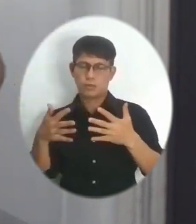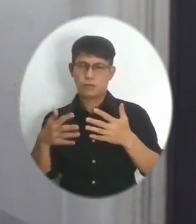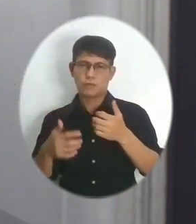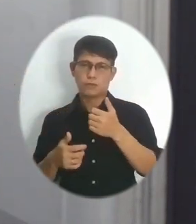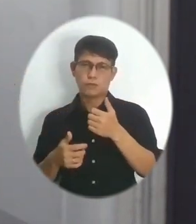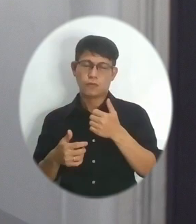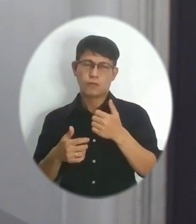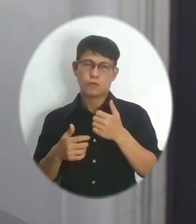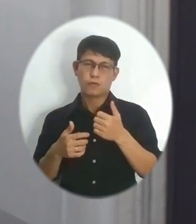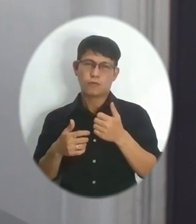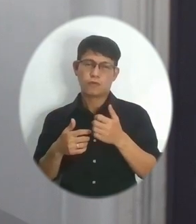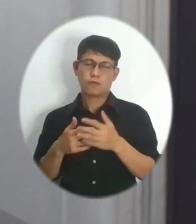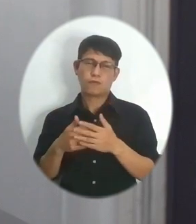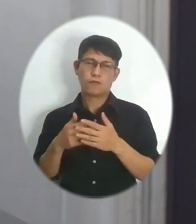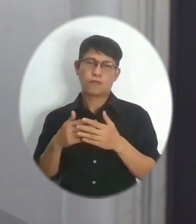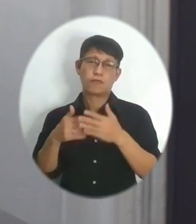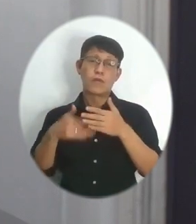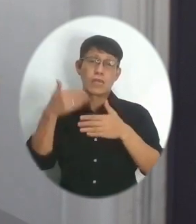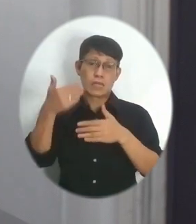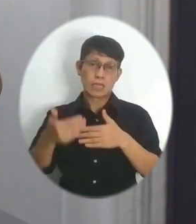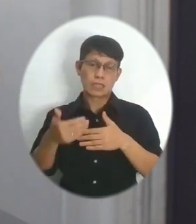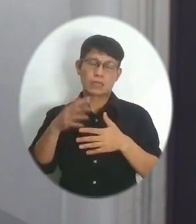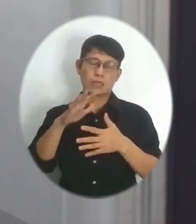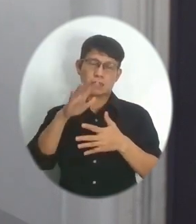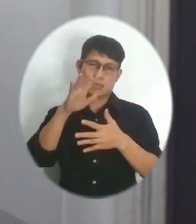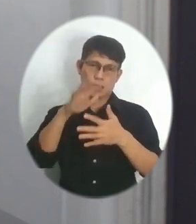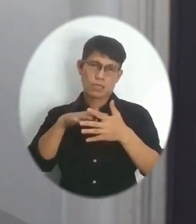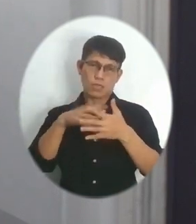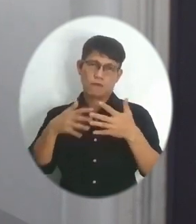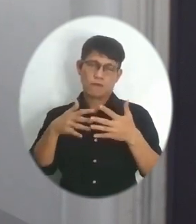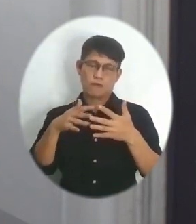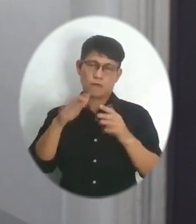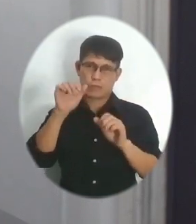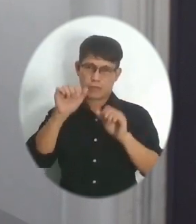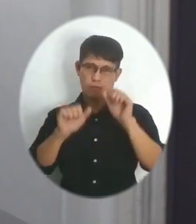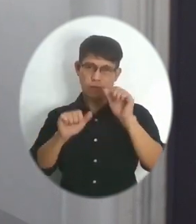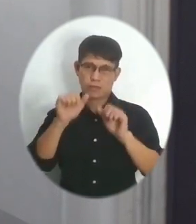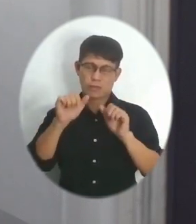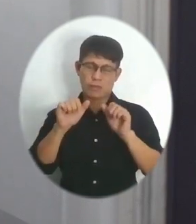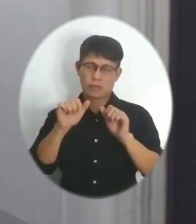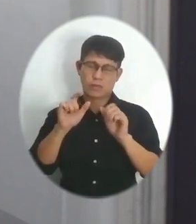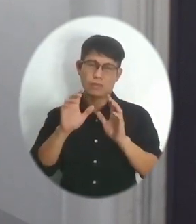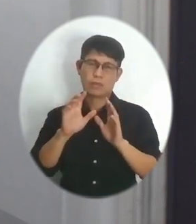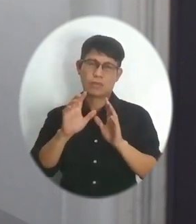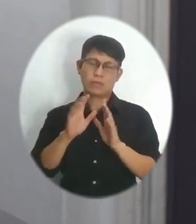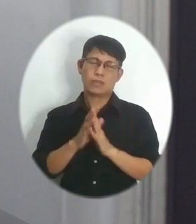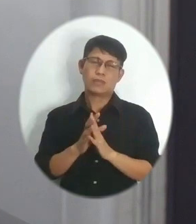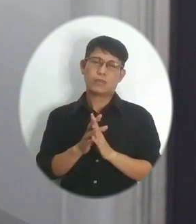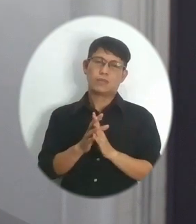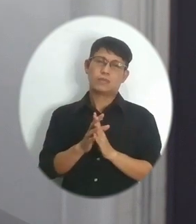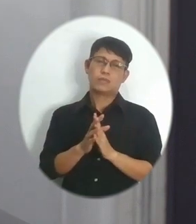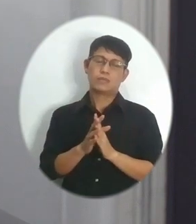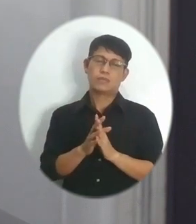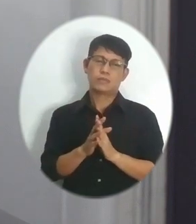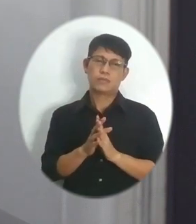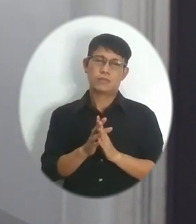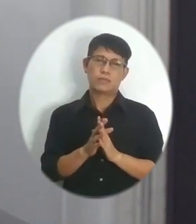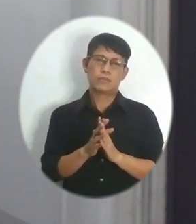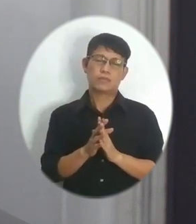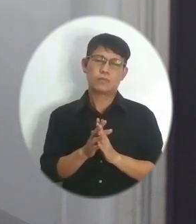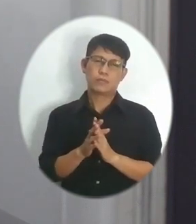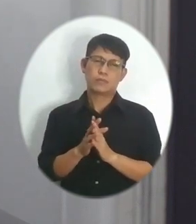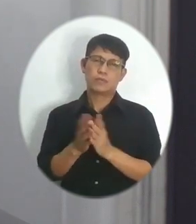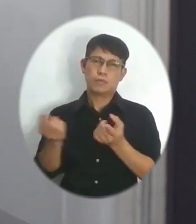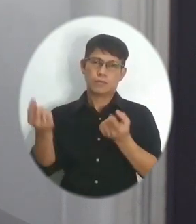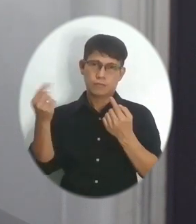In-schedule po ulit kami ng Active Hearing Center po. Tapos, bumalik po ulit